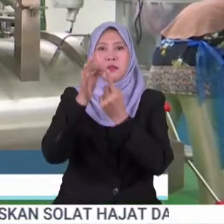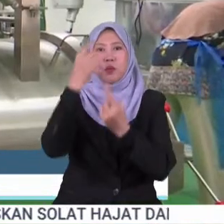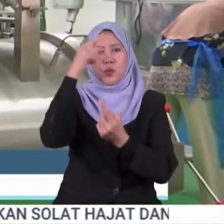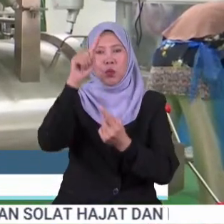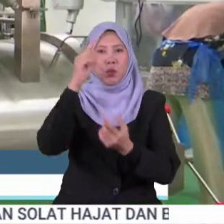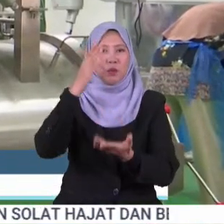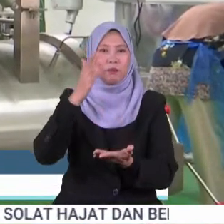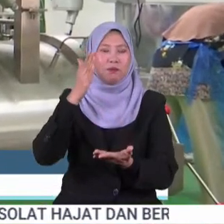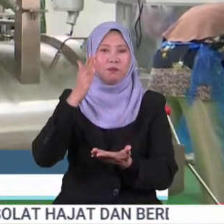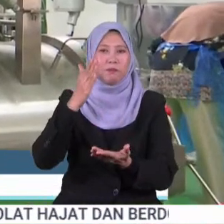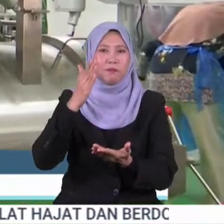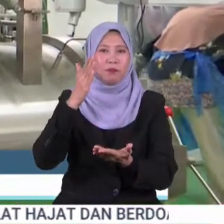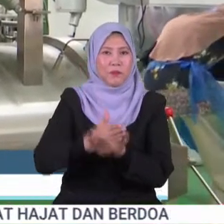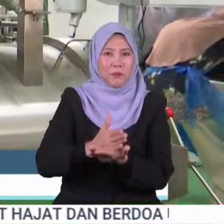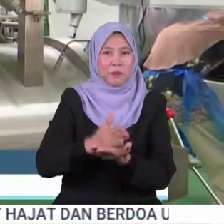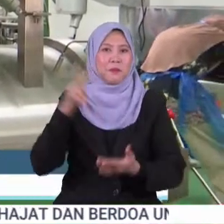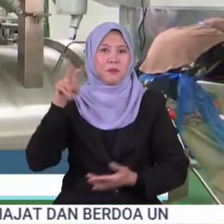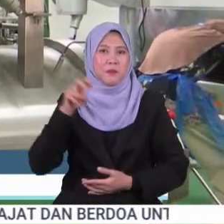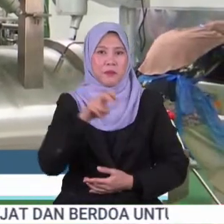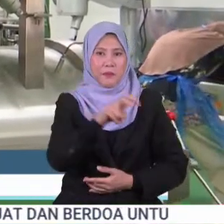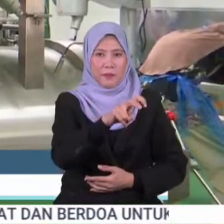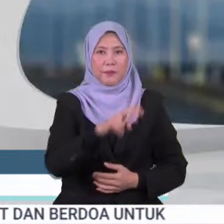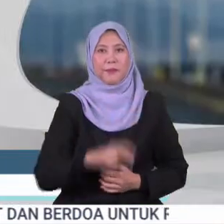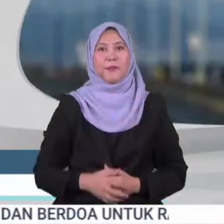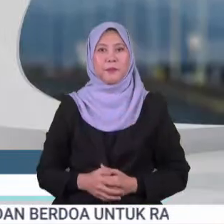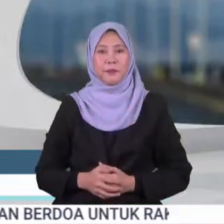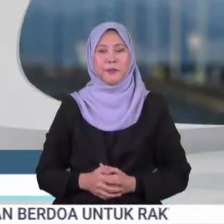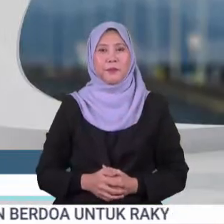tujuan membasmi kuman.